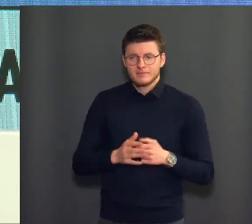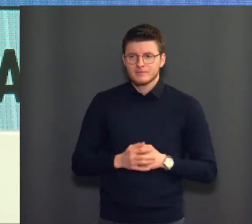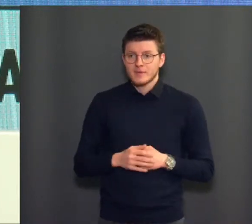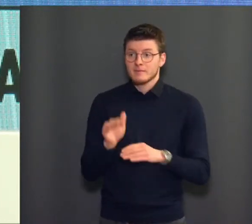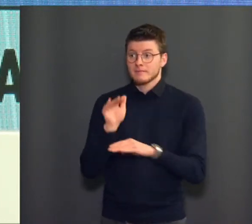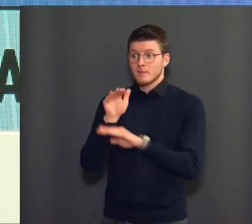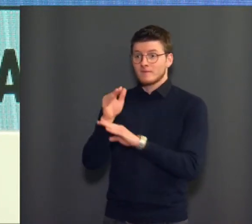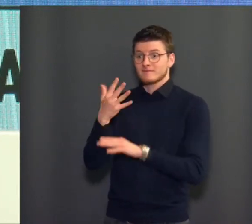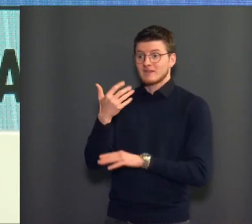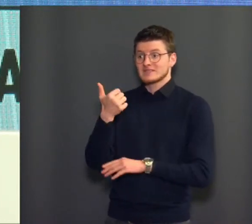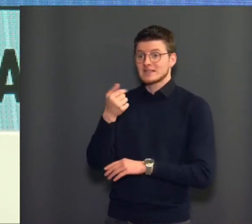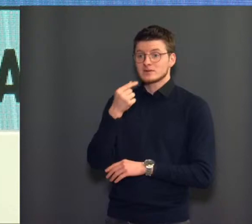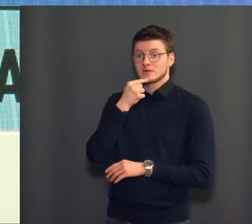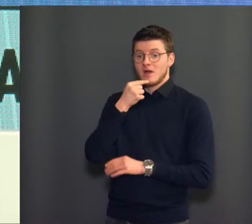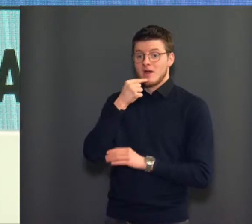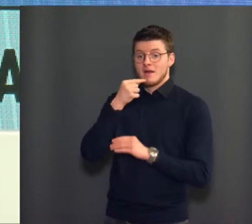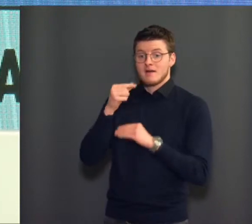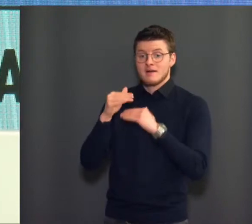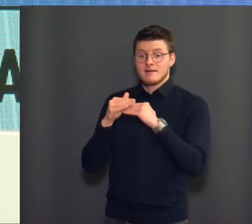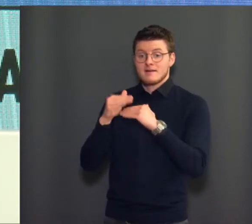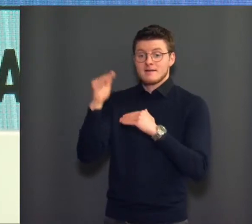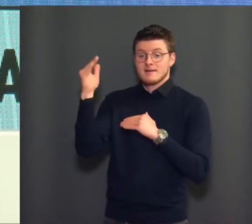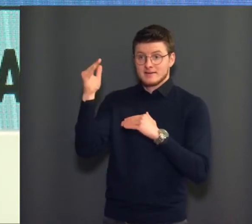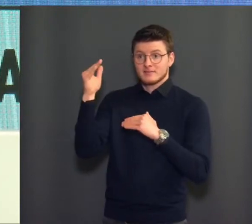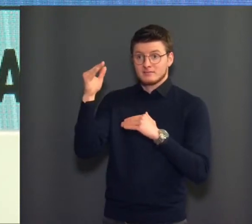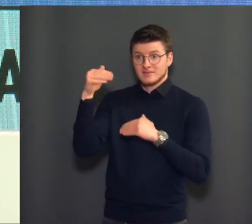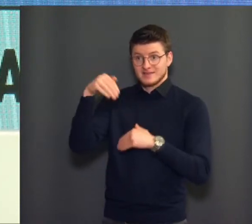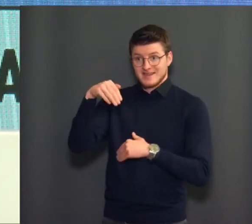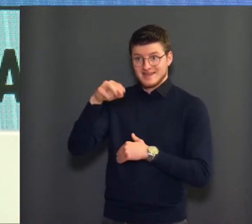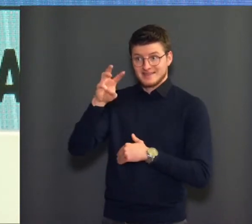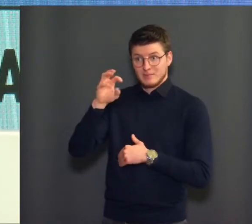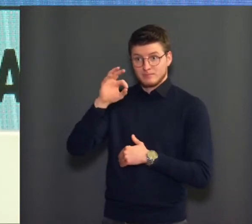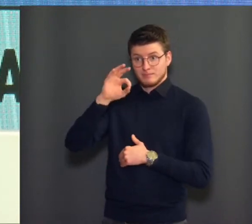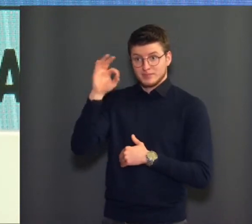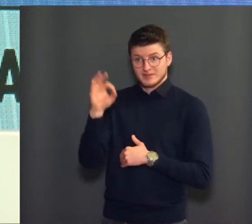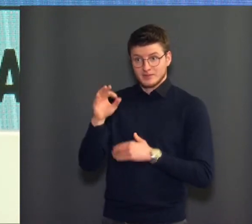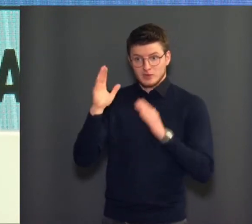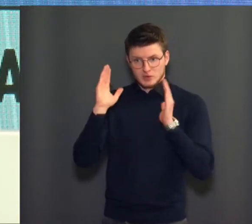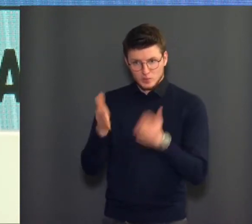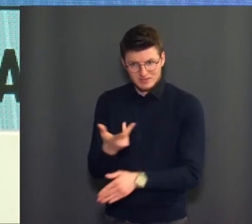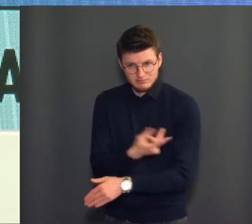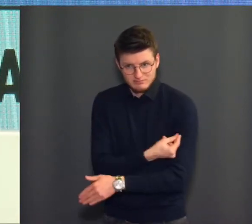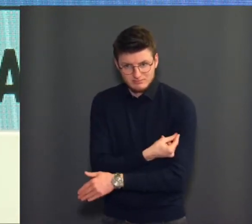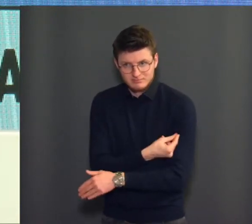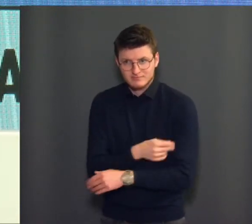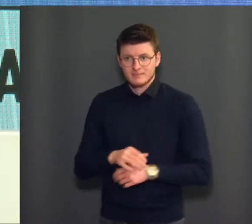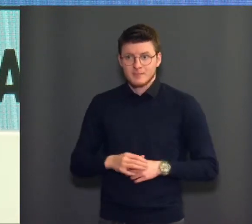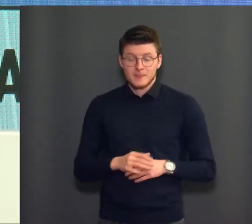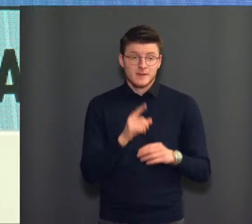eerste vaccin gehad en 80% van de 85-plussers.